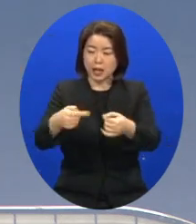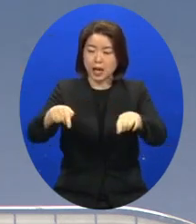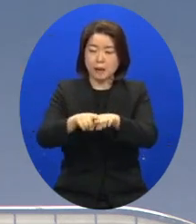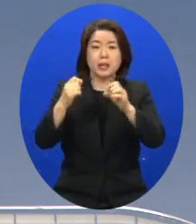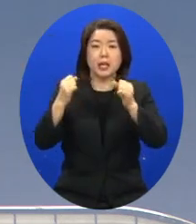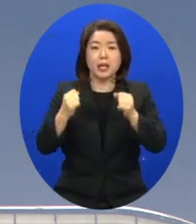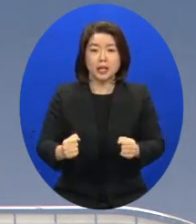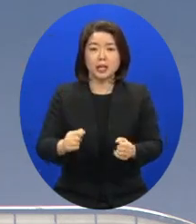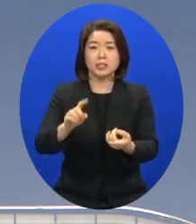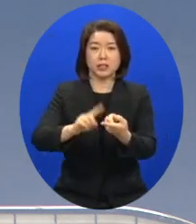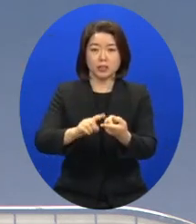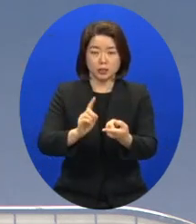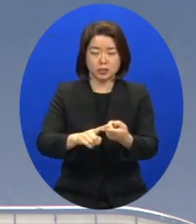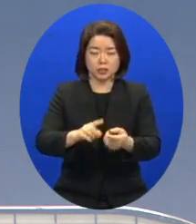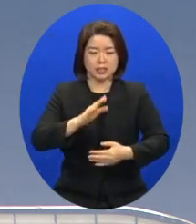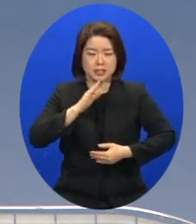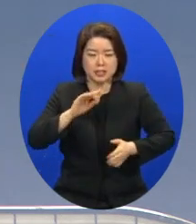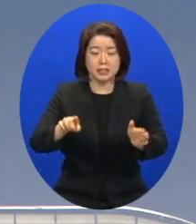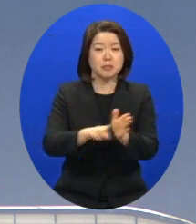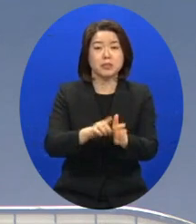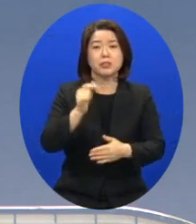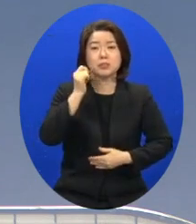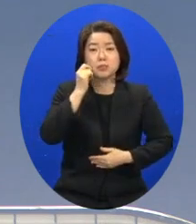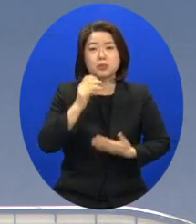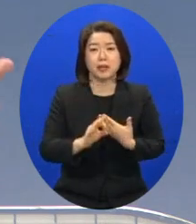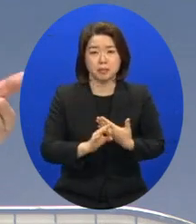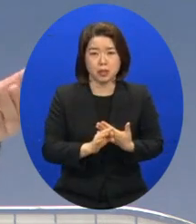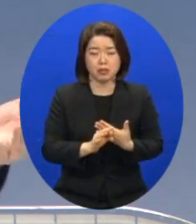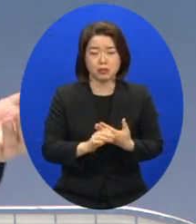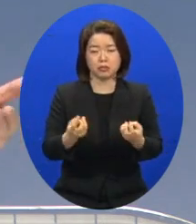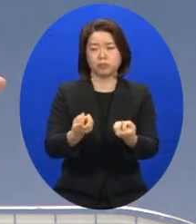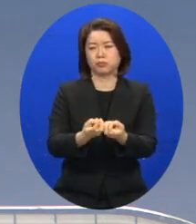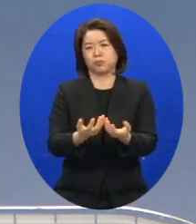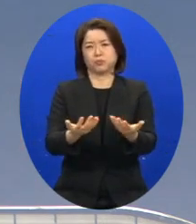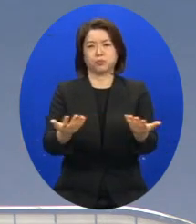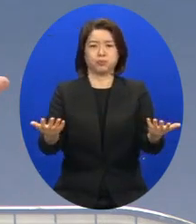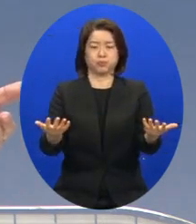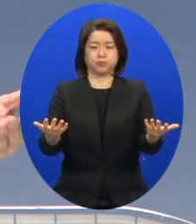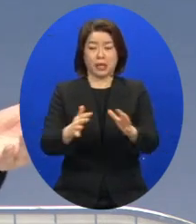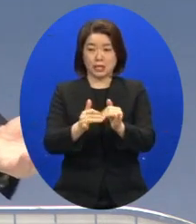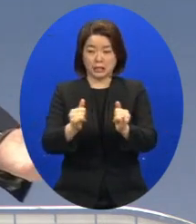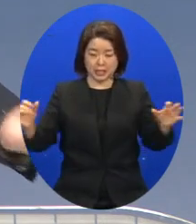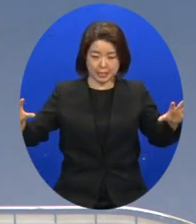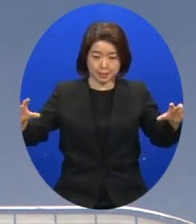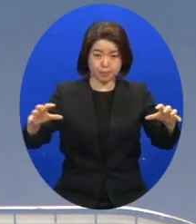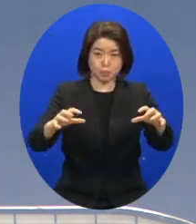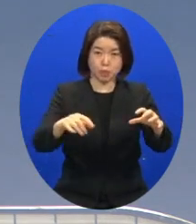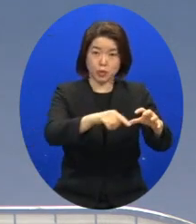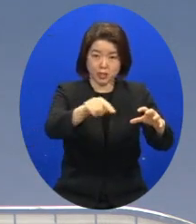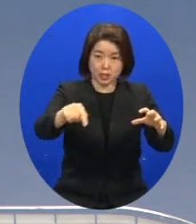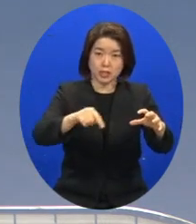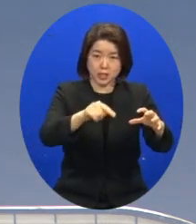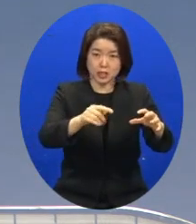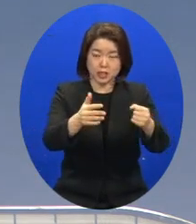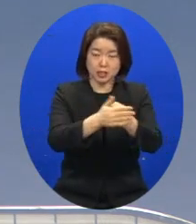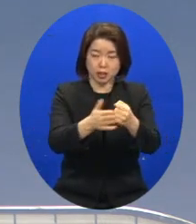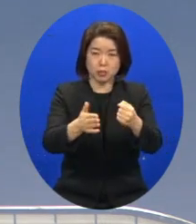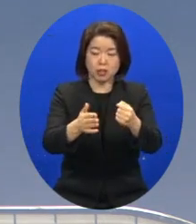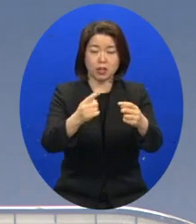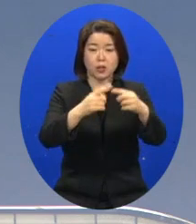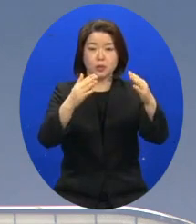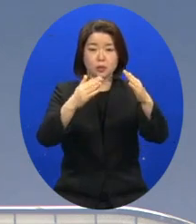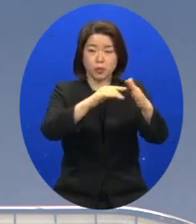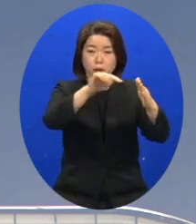것을 진짜 믿지 못하면 어쩔 수 없이 사람들이 모인 곳 이기에 교회도 교회